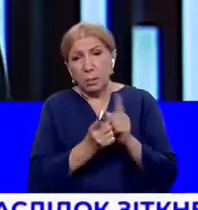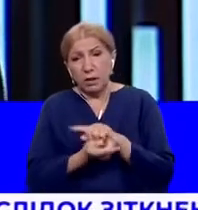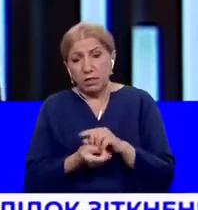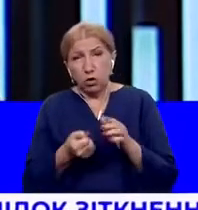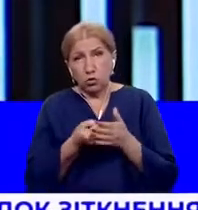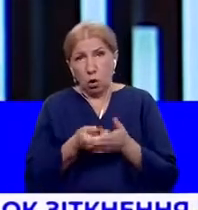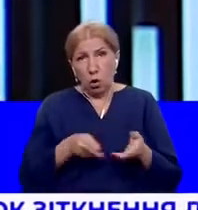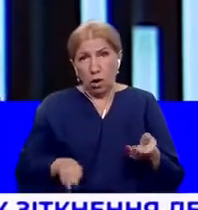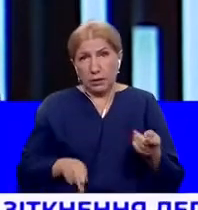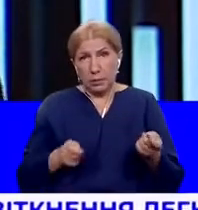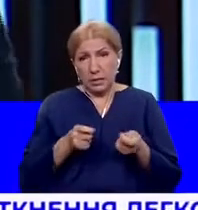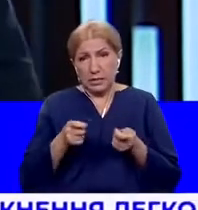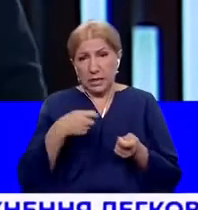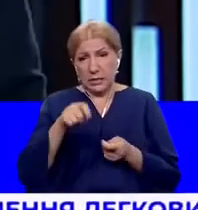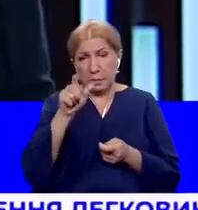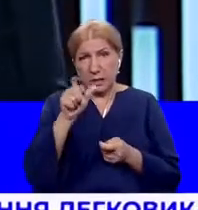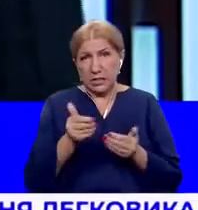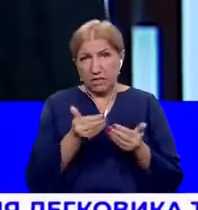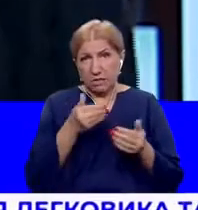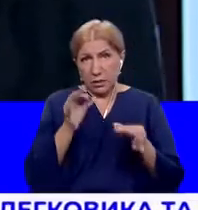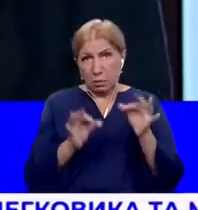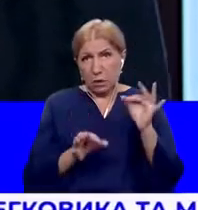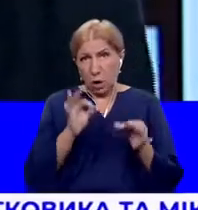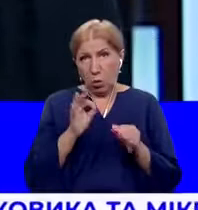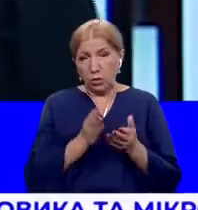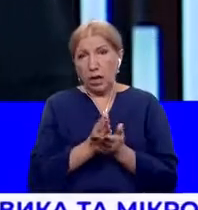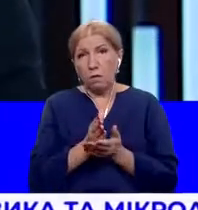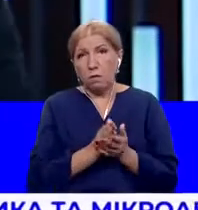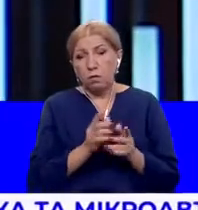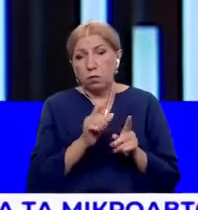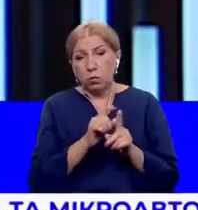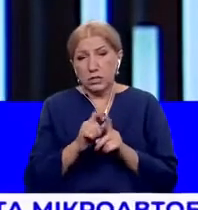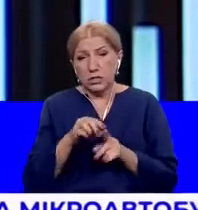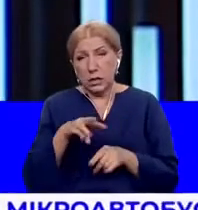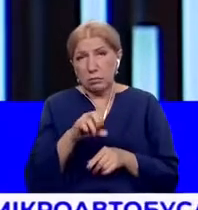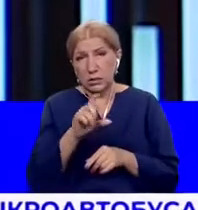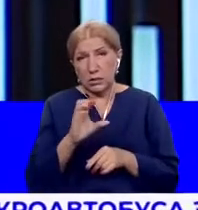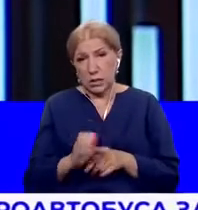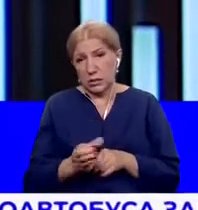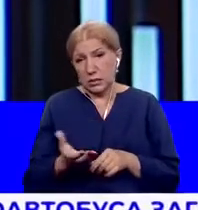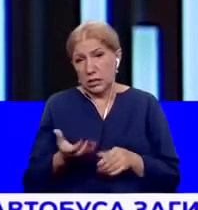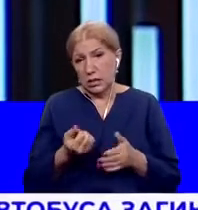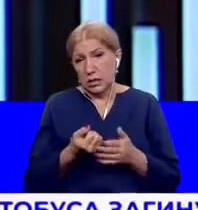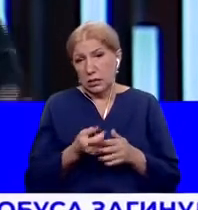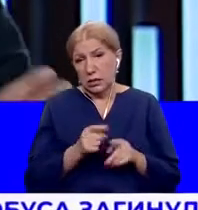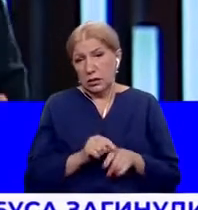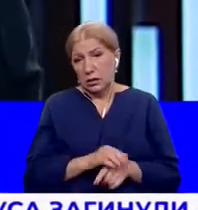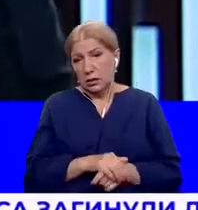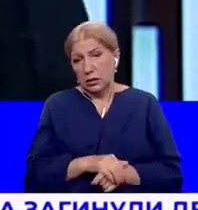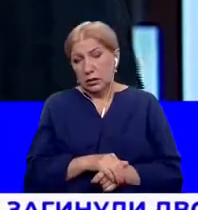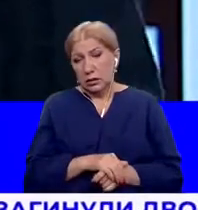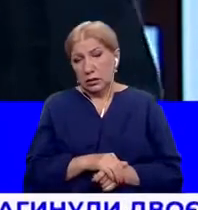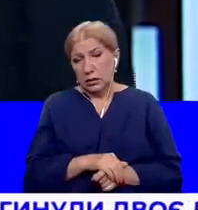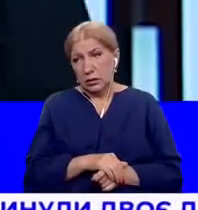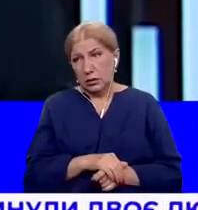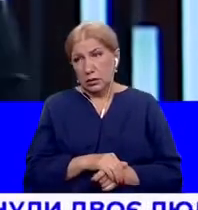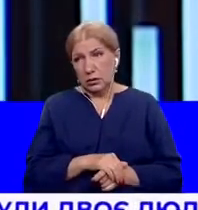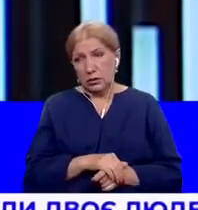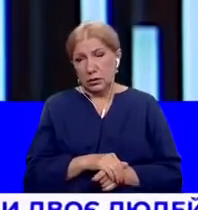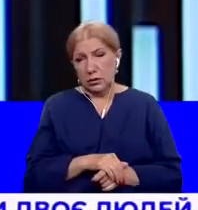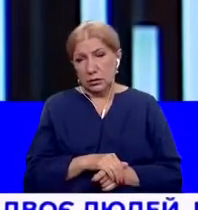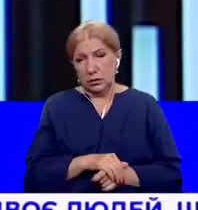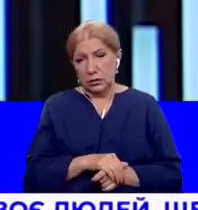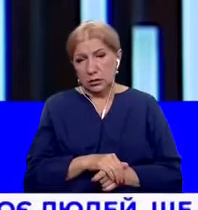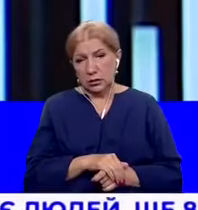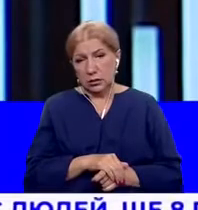до адміністрації президента від природних функцій МЗСу, ну, до цього є питання. Офісу. Ну, добре, офісу